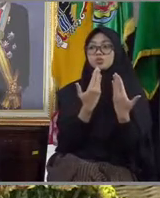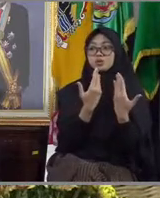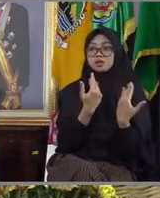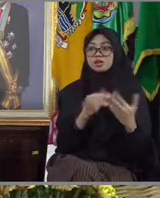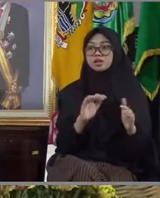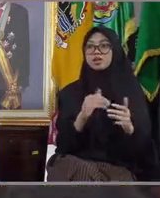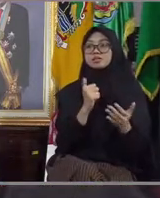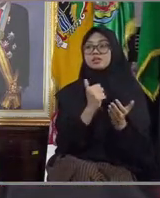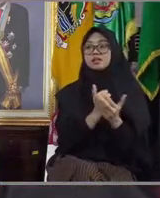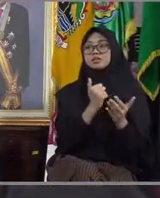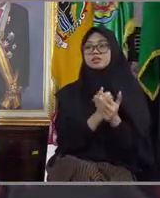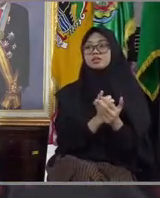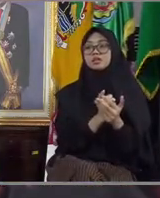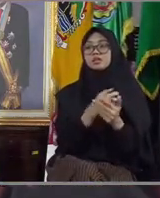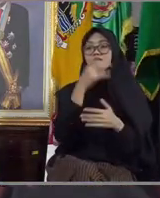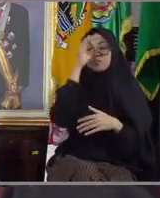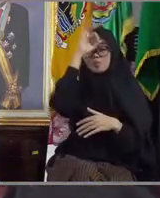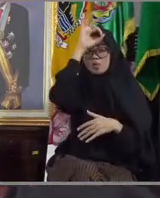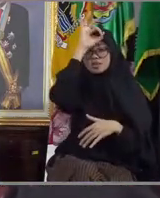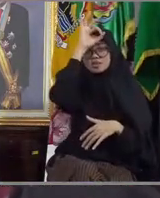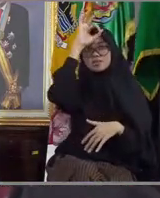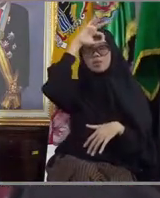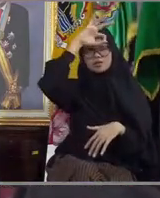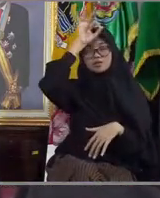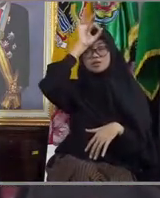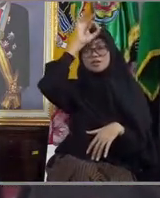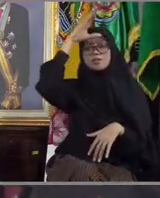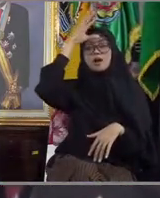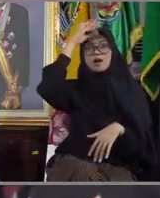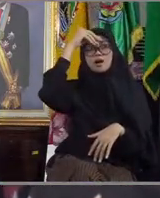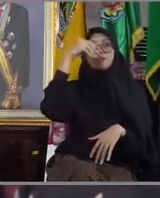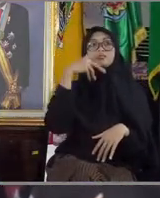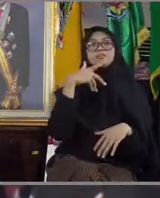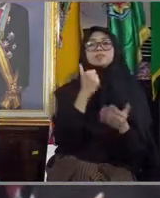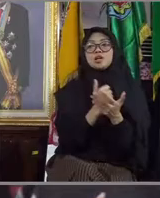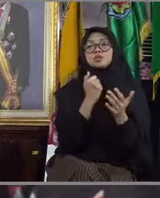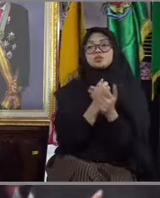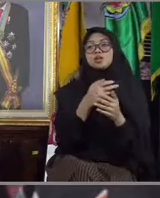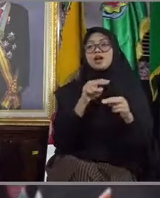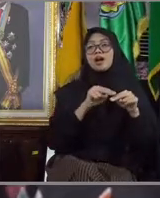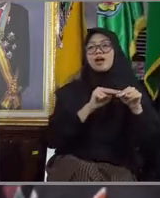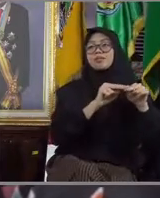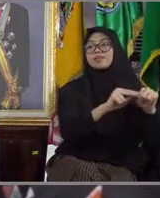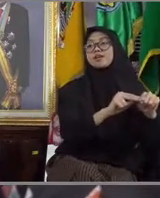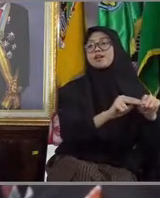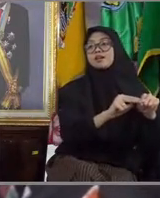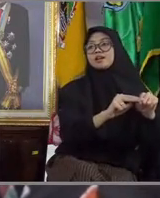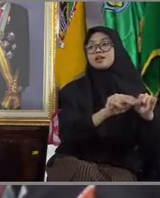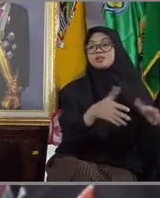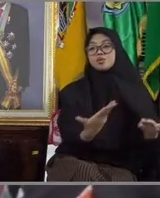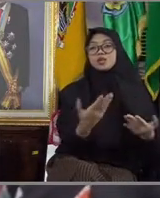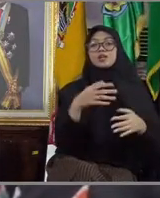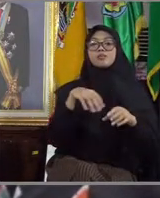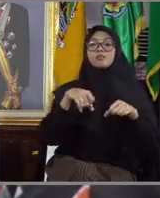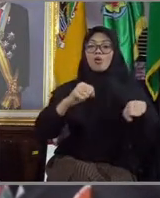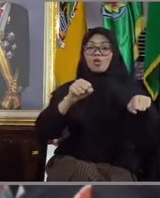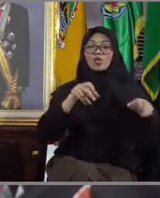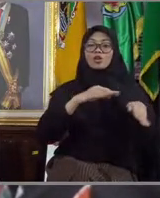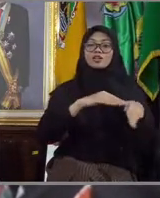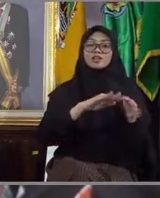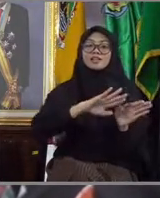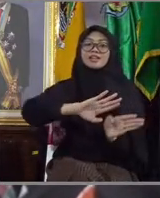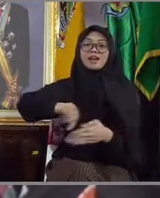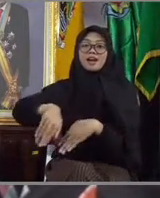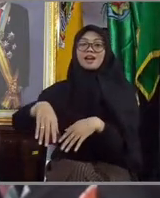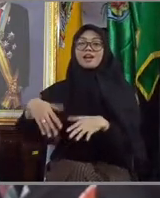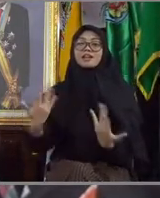terus seharusnya kan polisinya juga mengerti, kita juga mau sekolah yeah, Pak. Yeah. Yaitu mungkin motornya ditinggal, telepon orang tua, Pak